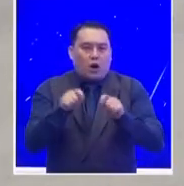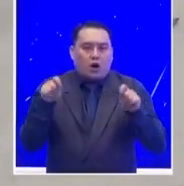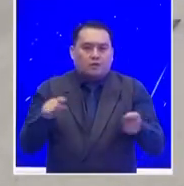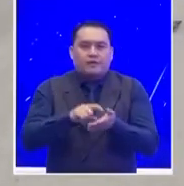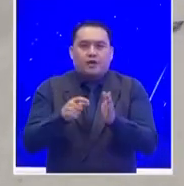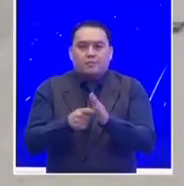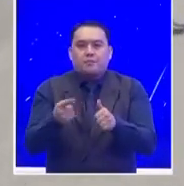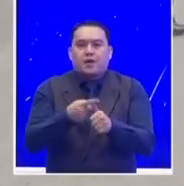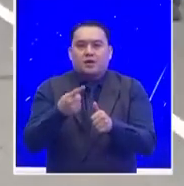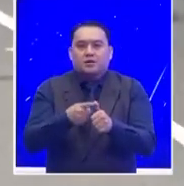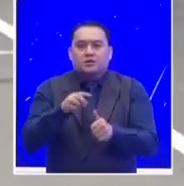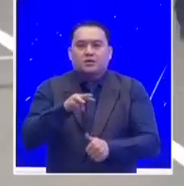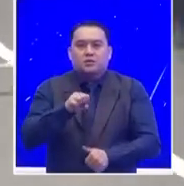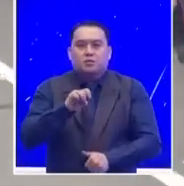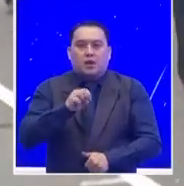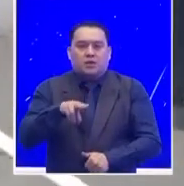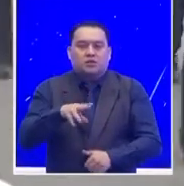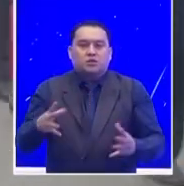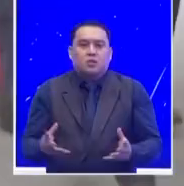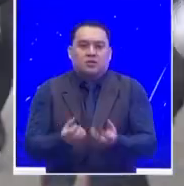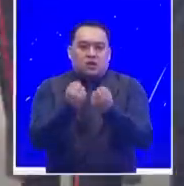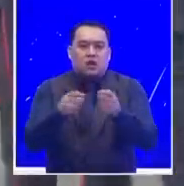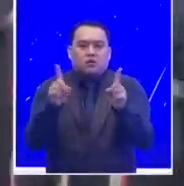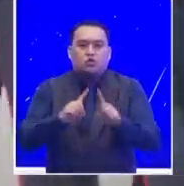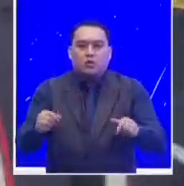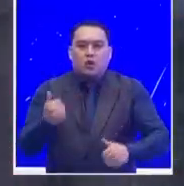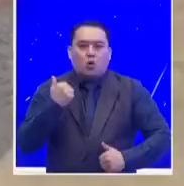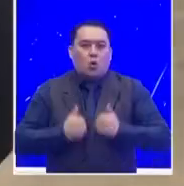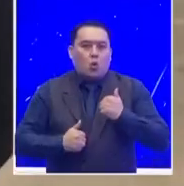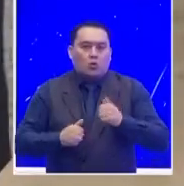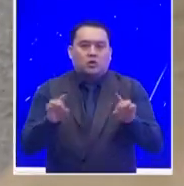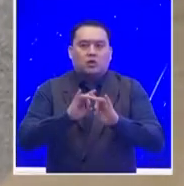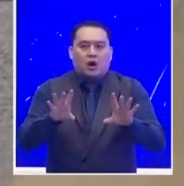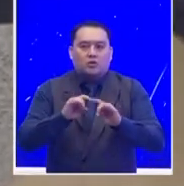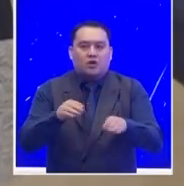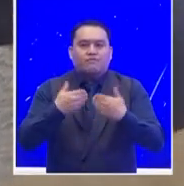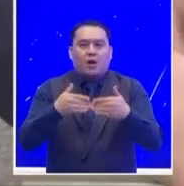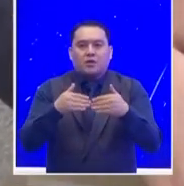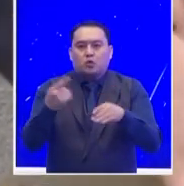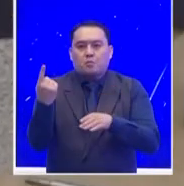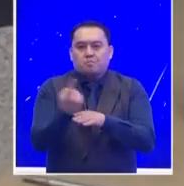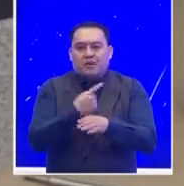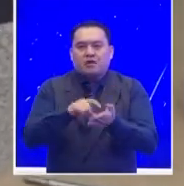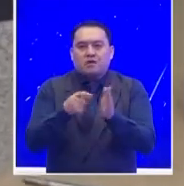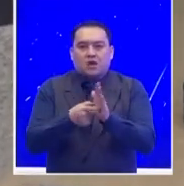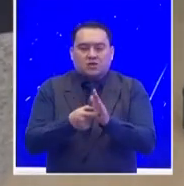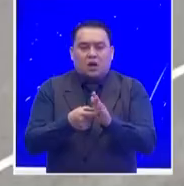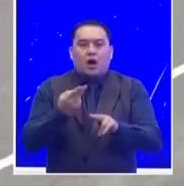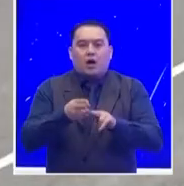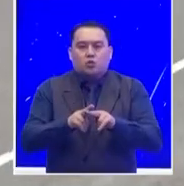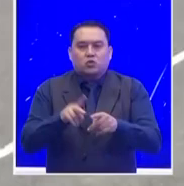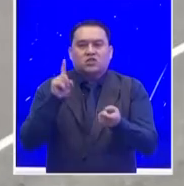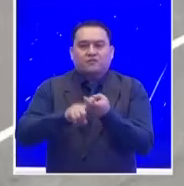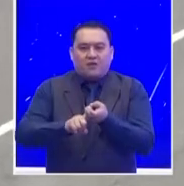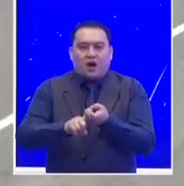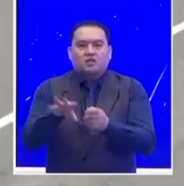класс под названием «Смарт-Сарбаз. Юный спасатель». С особой гордостью Ертай Андосов рассказал и о выпускниках первого кадетского класса, которые связали